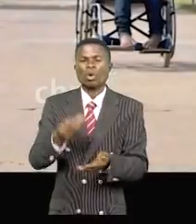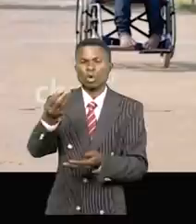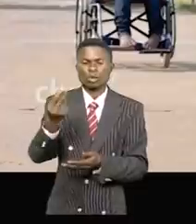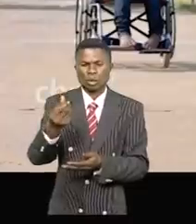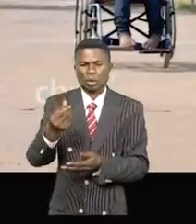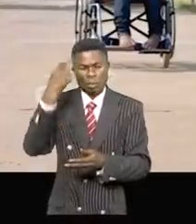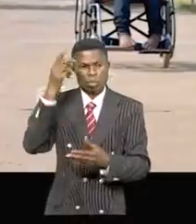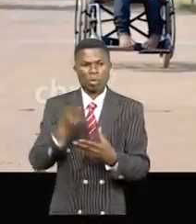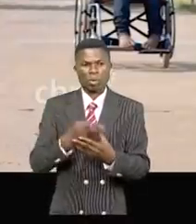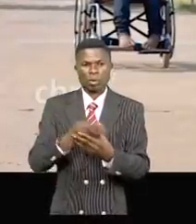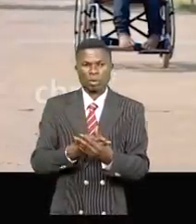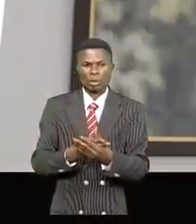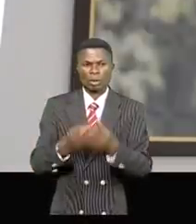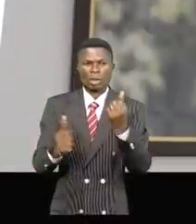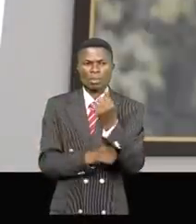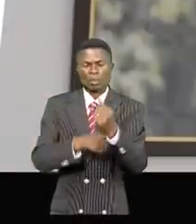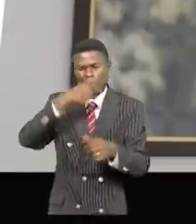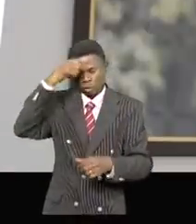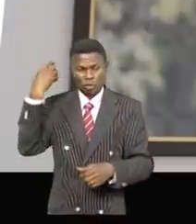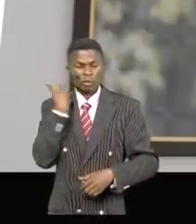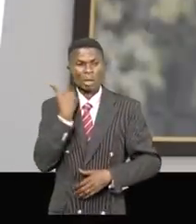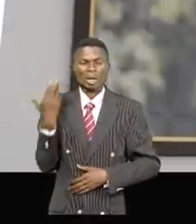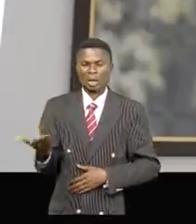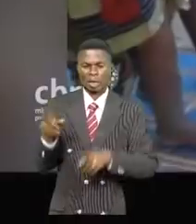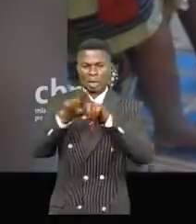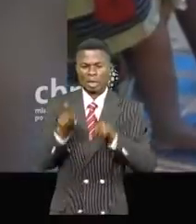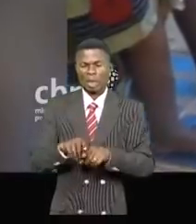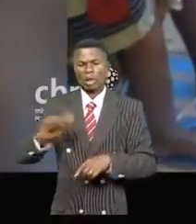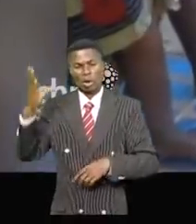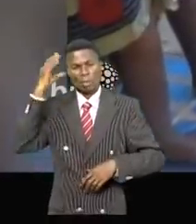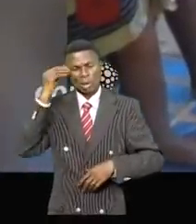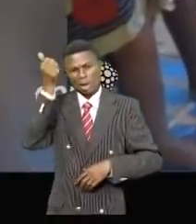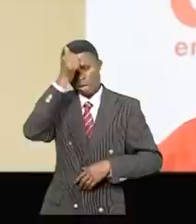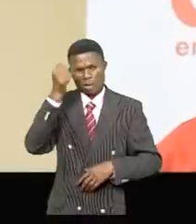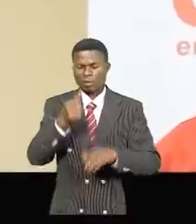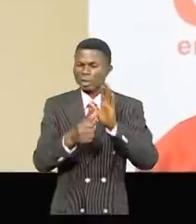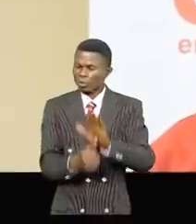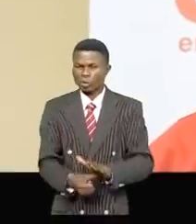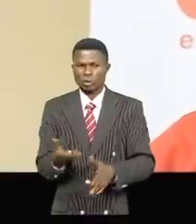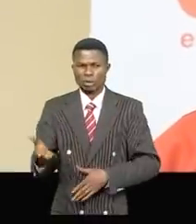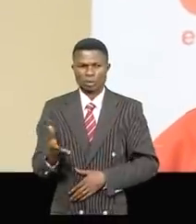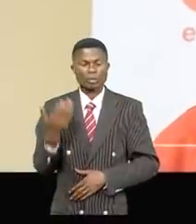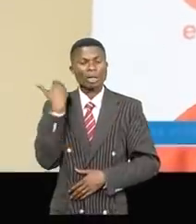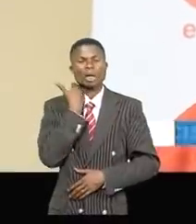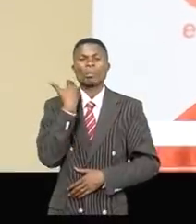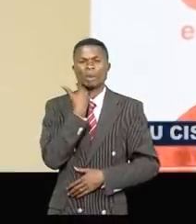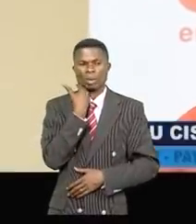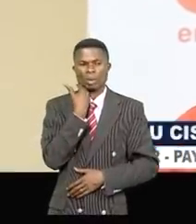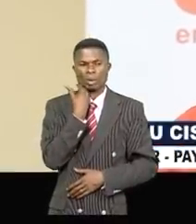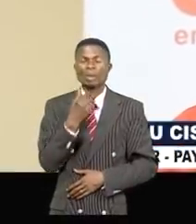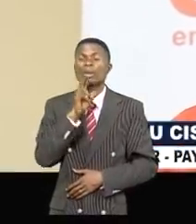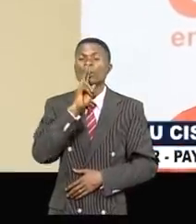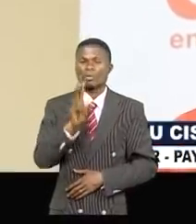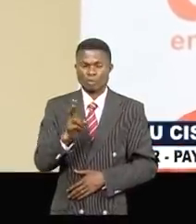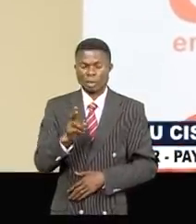des handicapés, des personnes souffrant de cécité et d'autres maladies tropicales négligées. La pandémie est une réalité